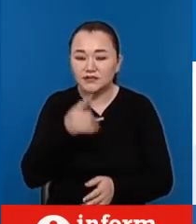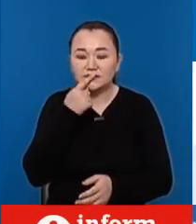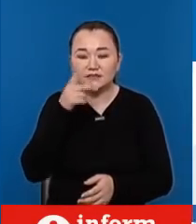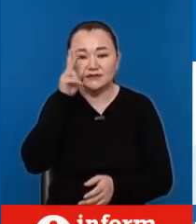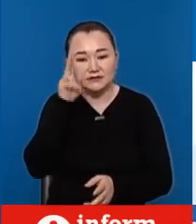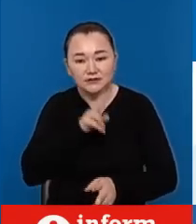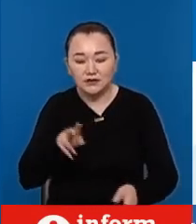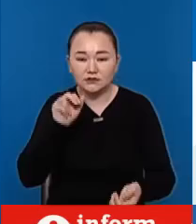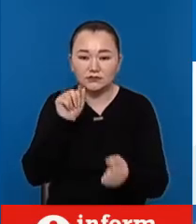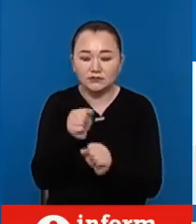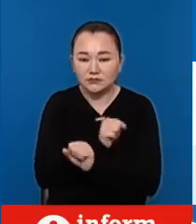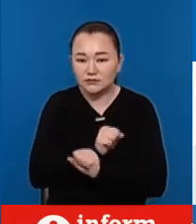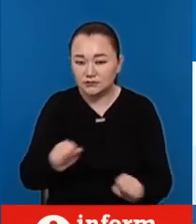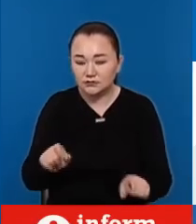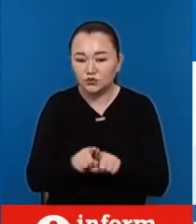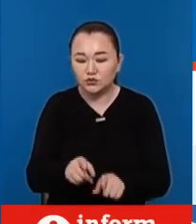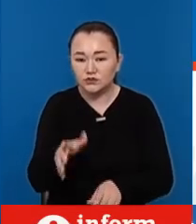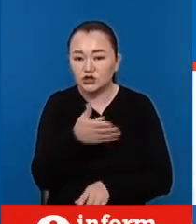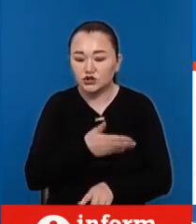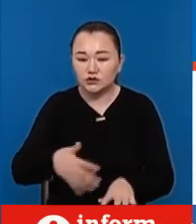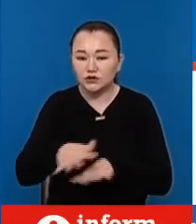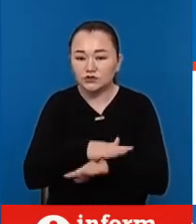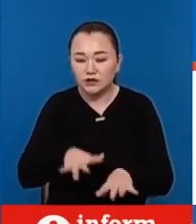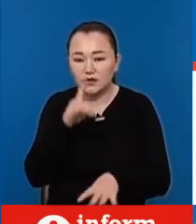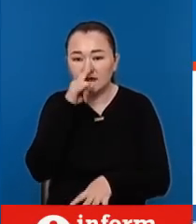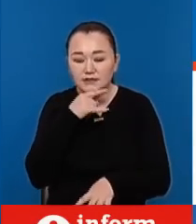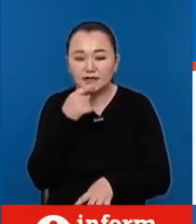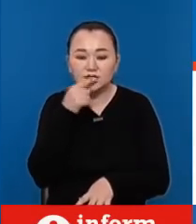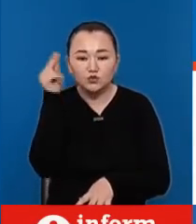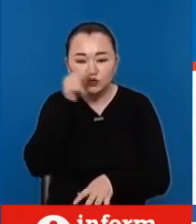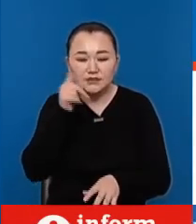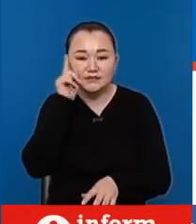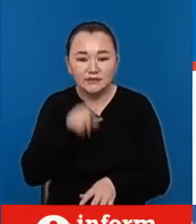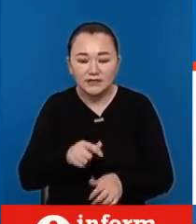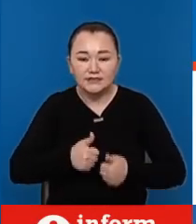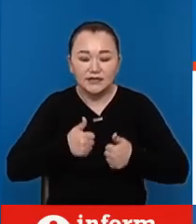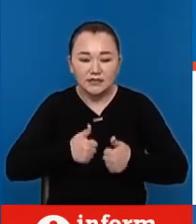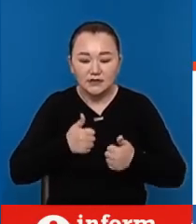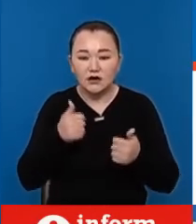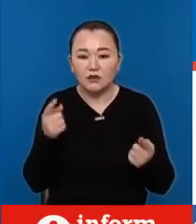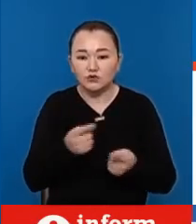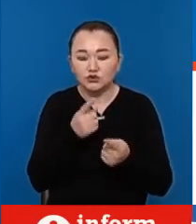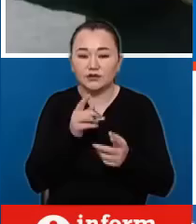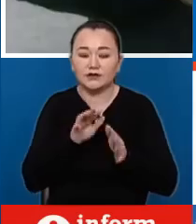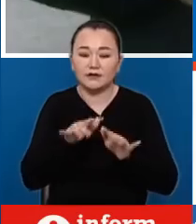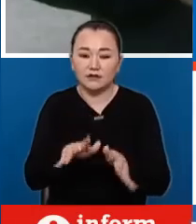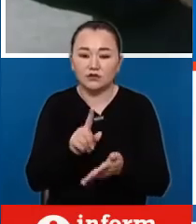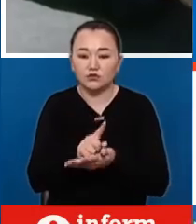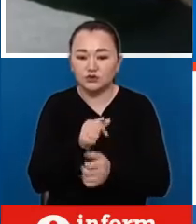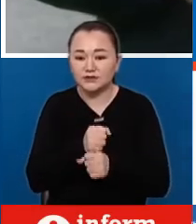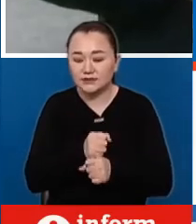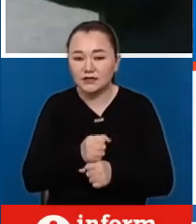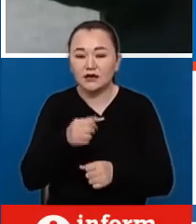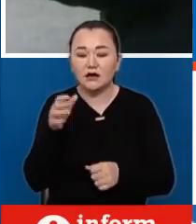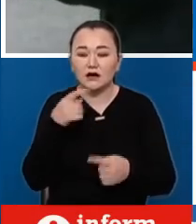қысым көрмеуге тиіс. Сонымен қатар біздің қоғамда мемлекеттік тілді үйрену, оны білуге ұмтылу қалыпты жағдайға айналуы қажет. Қазақстан